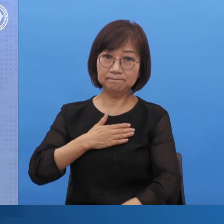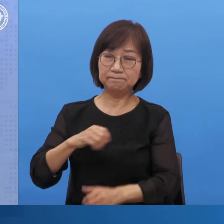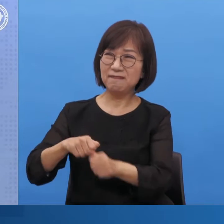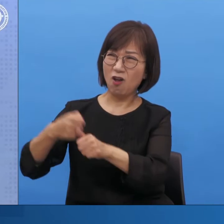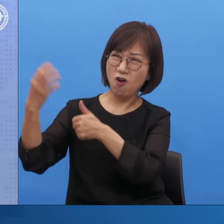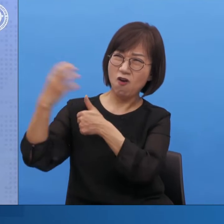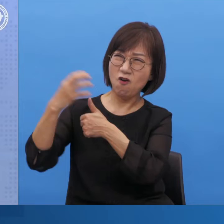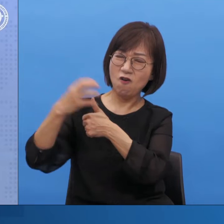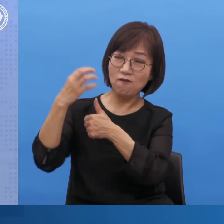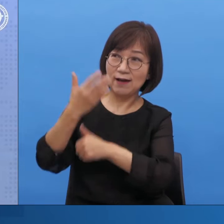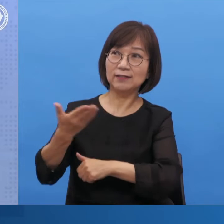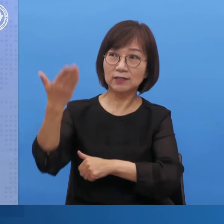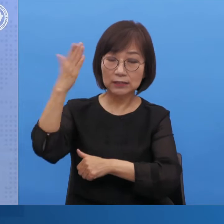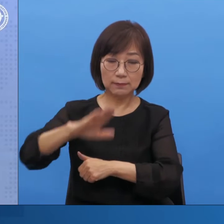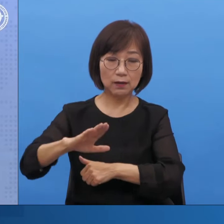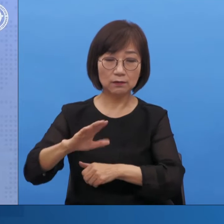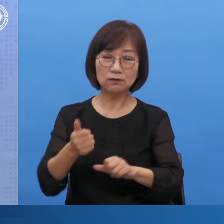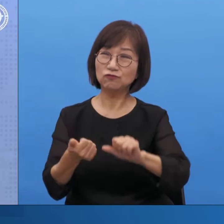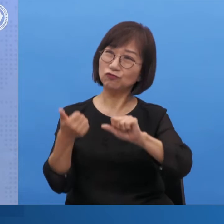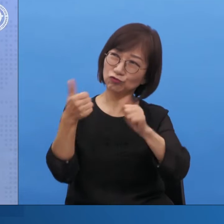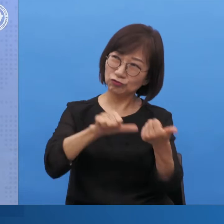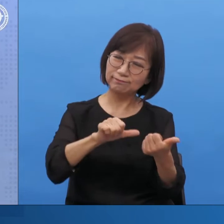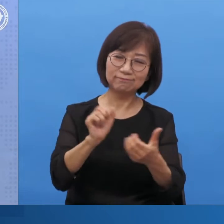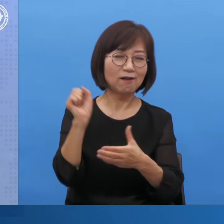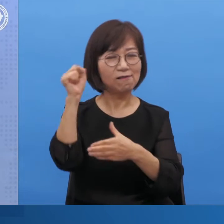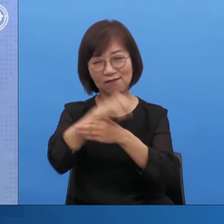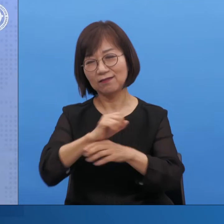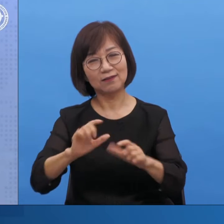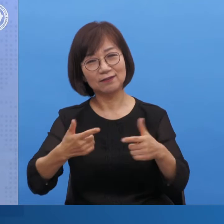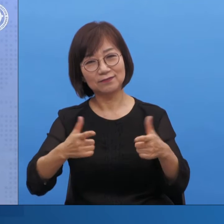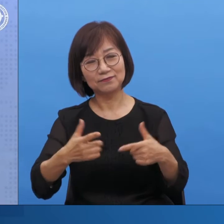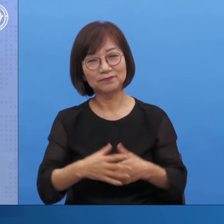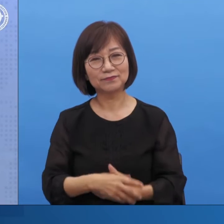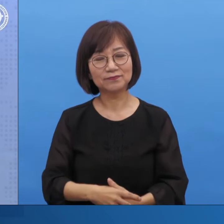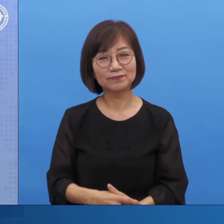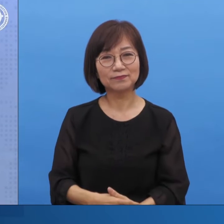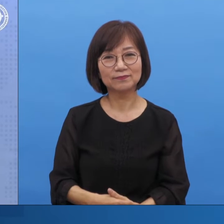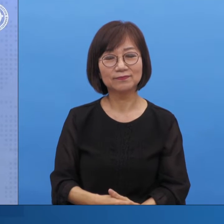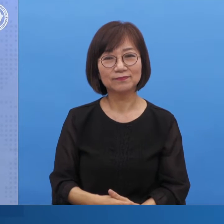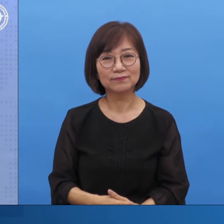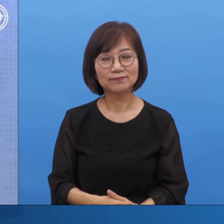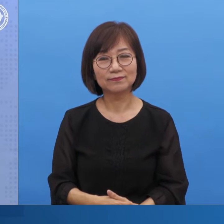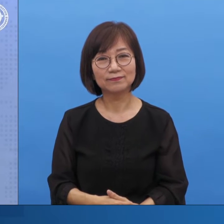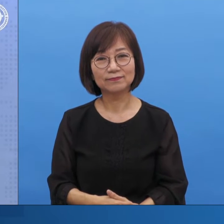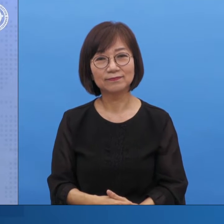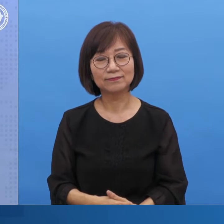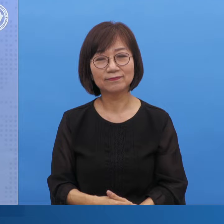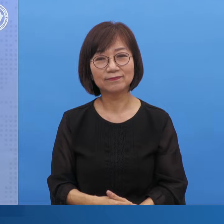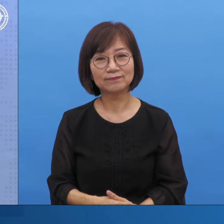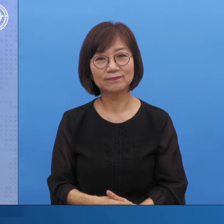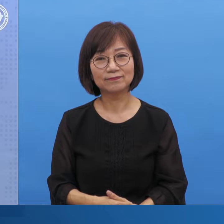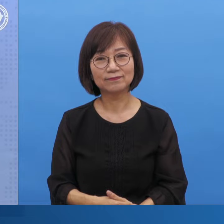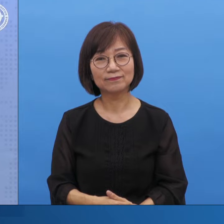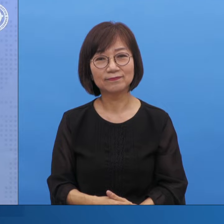넘기지 아니하셨도다. The Lord has disciplined me severely, but He has not given me over to death. 내게 의의